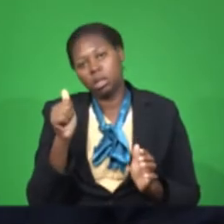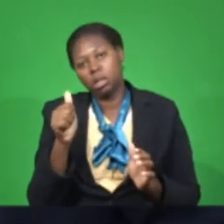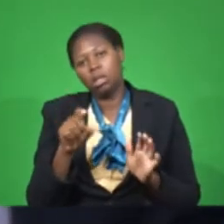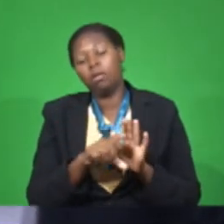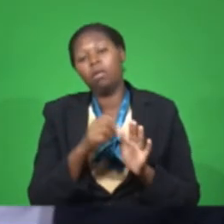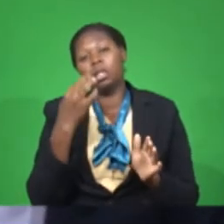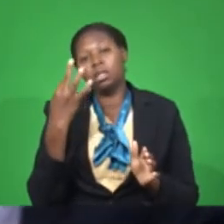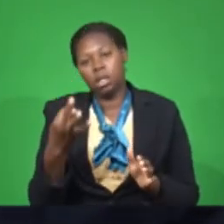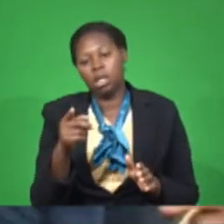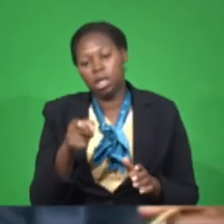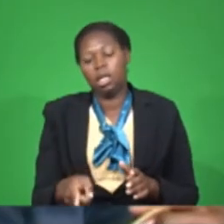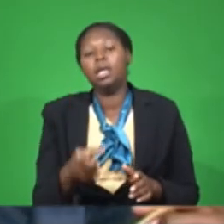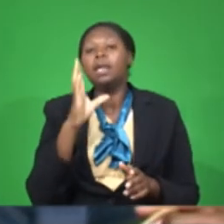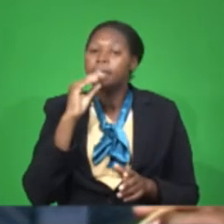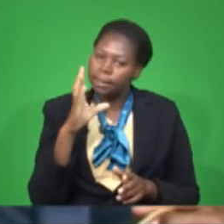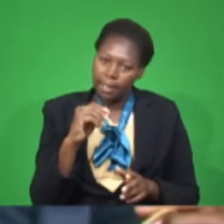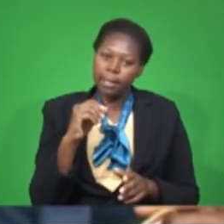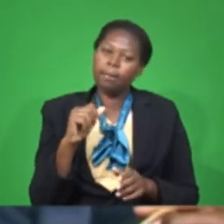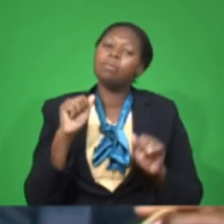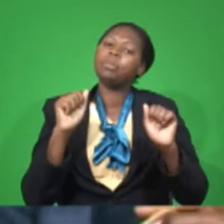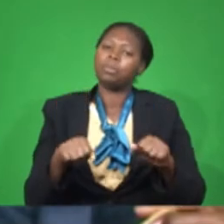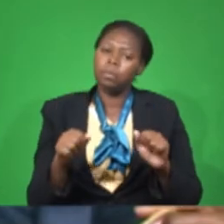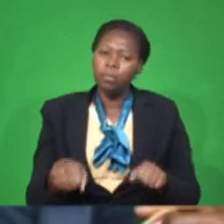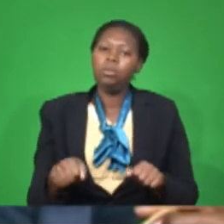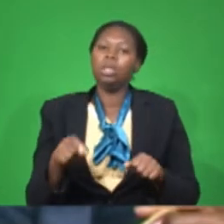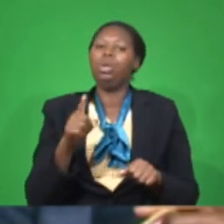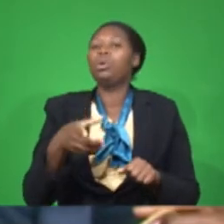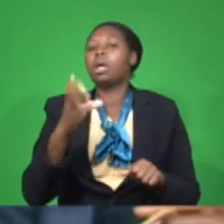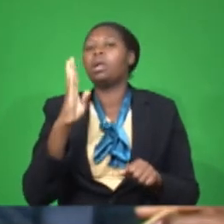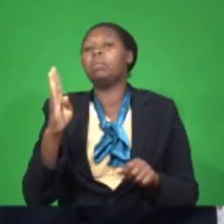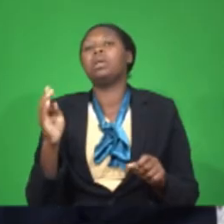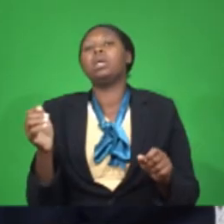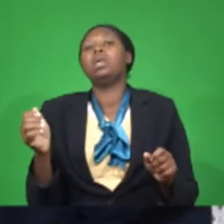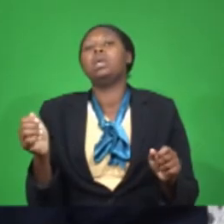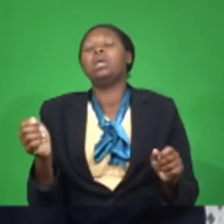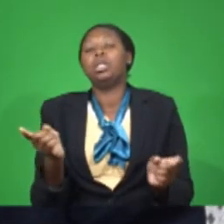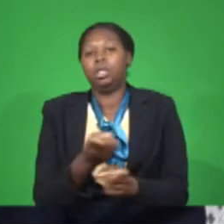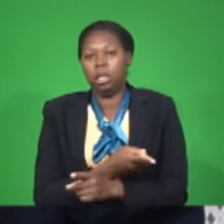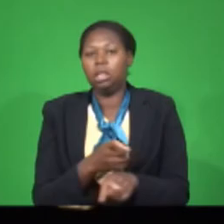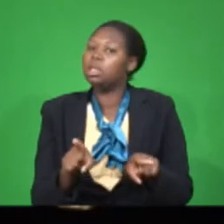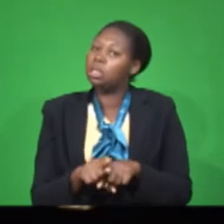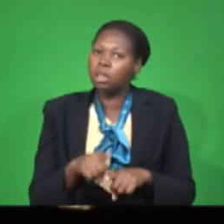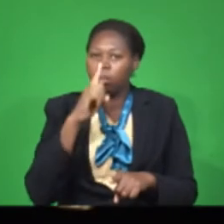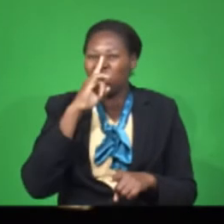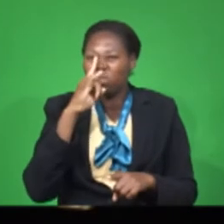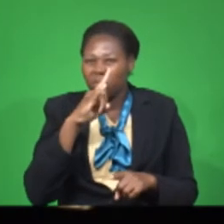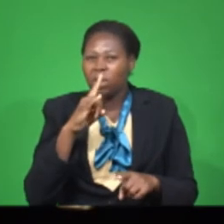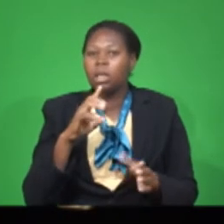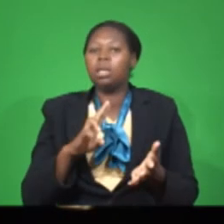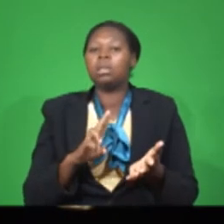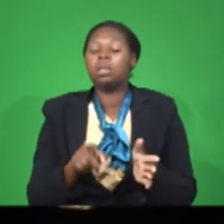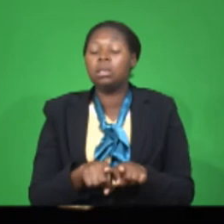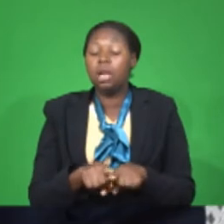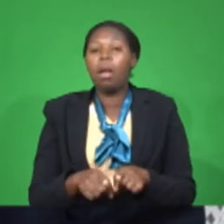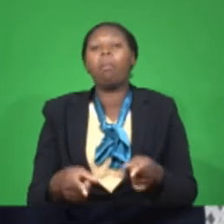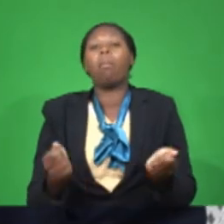Saka mautorera nevaroika. Muroi akatendeuka. Marano mukamuchira. Ko masvikiro. Masvikiro akatendeuka, marano